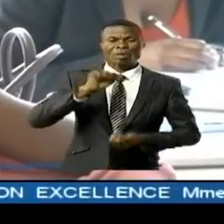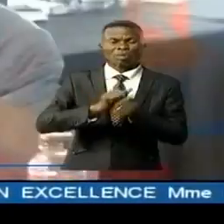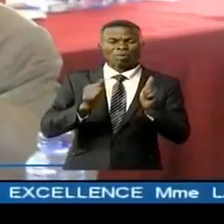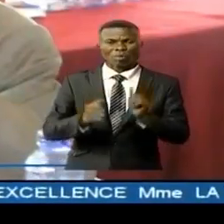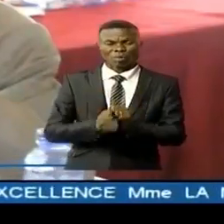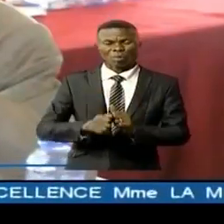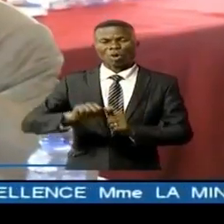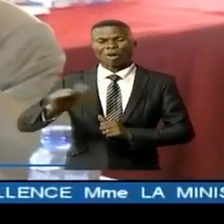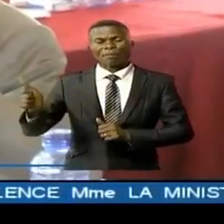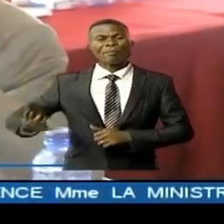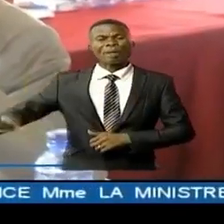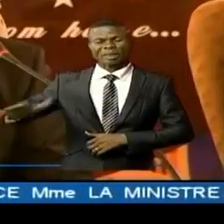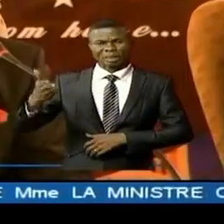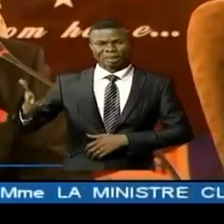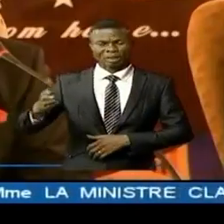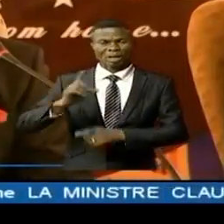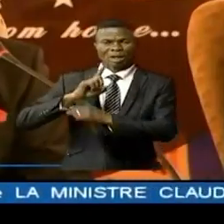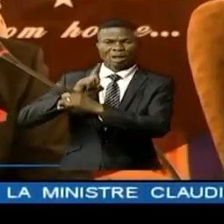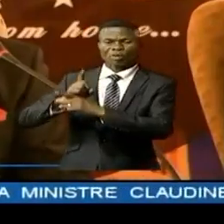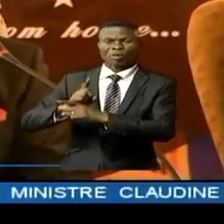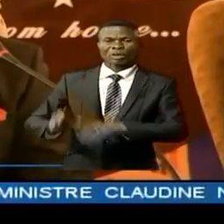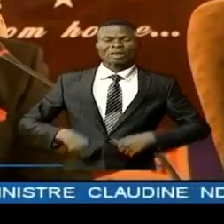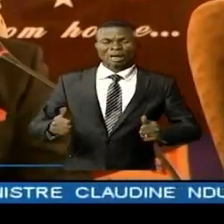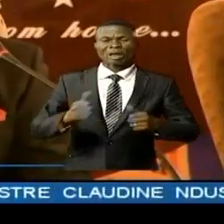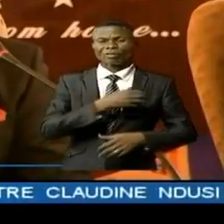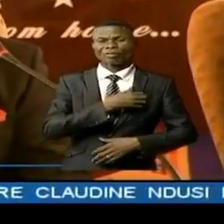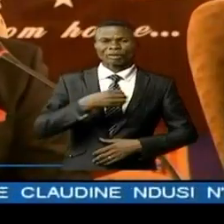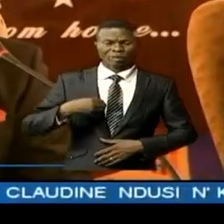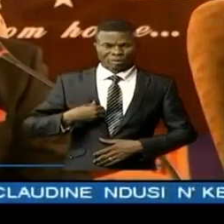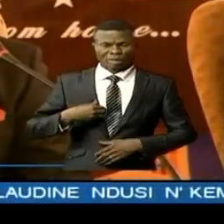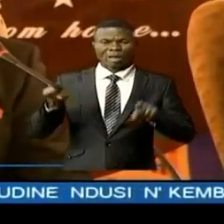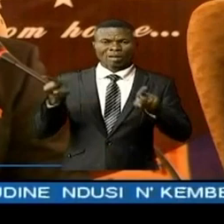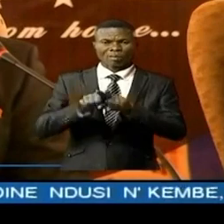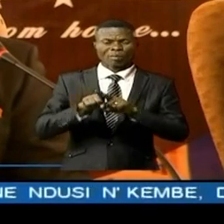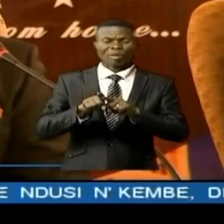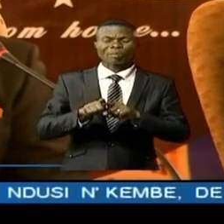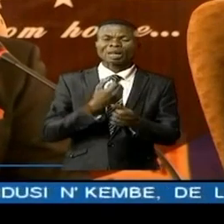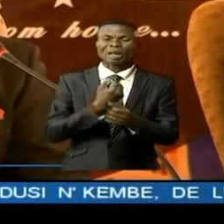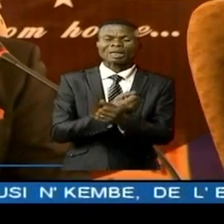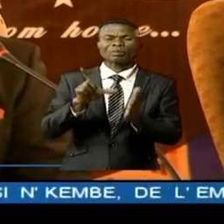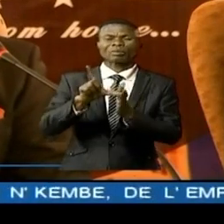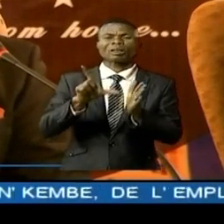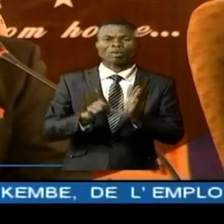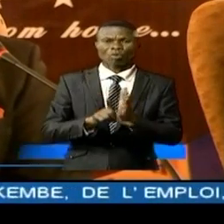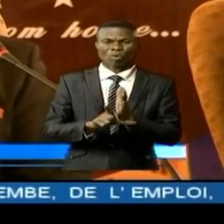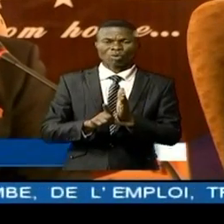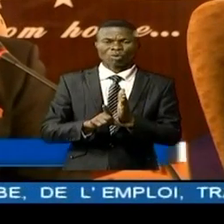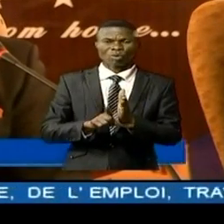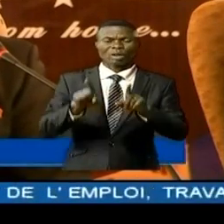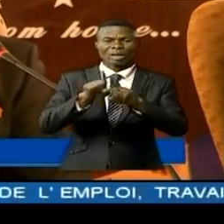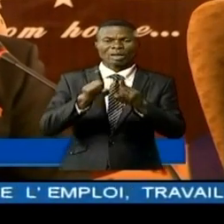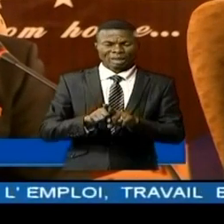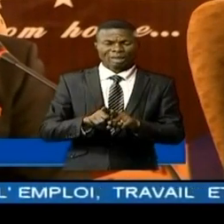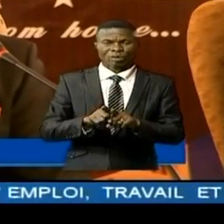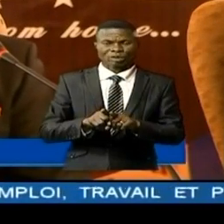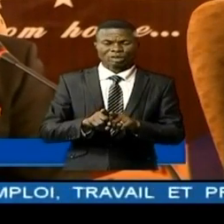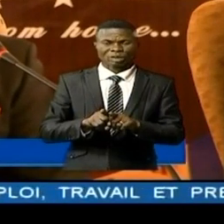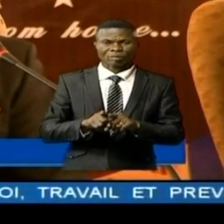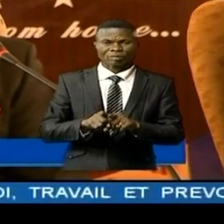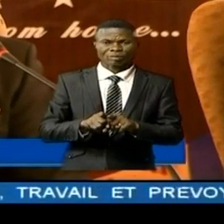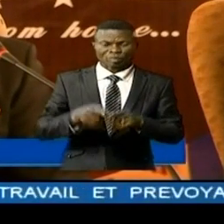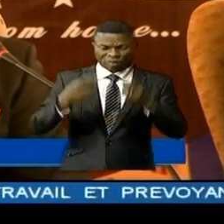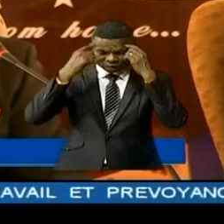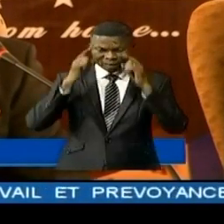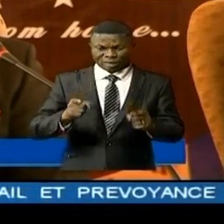coins du pays côté jeux la vie de femme à ce conformément à la loi et en prenant des décisions